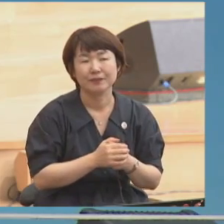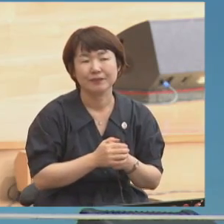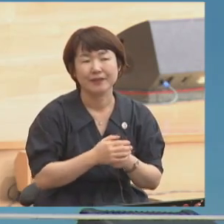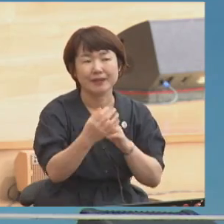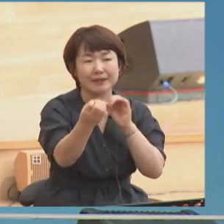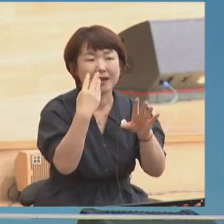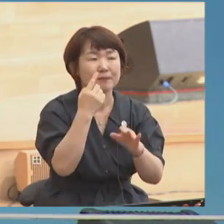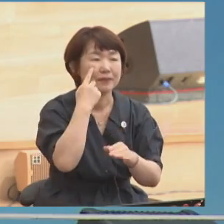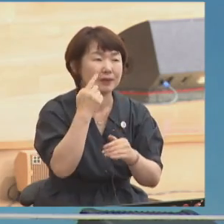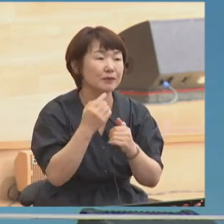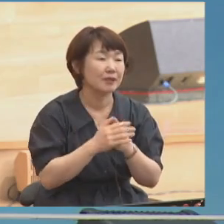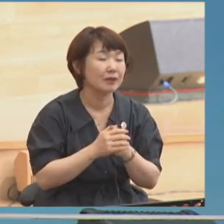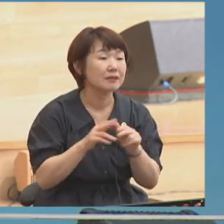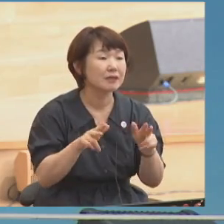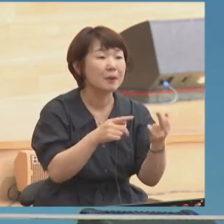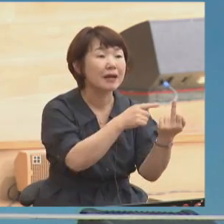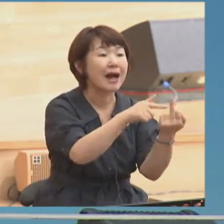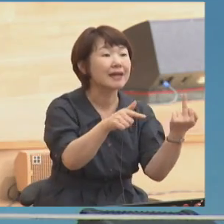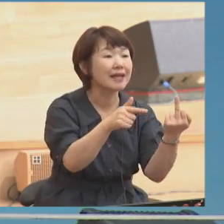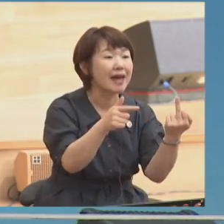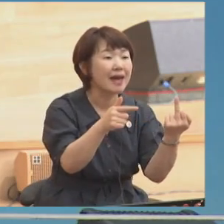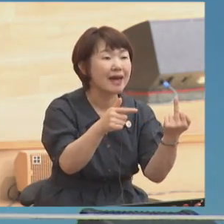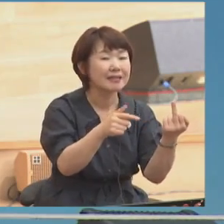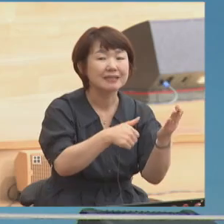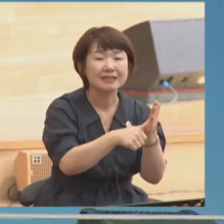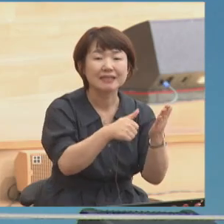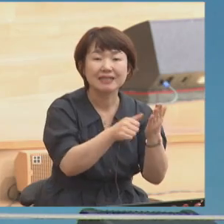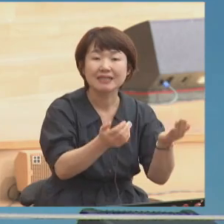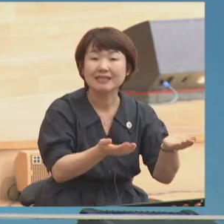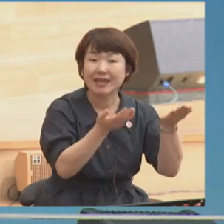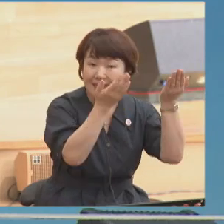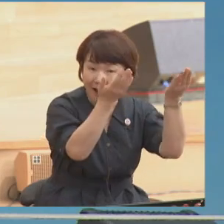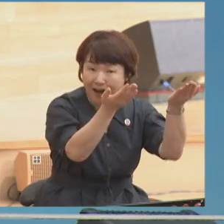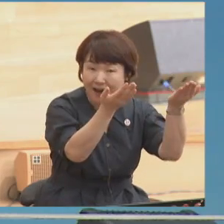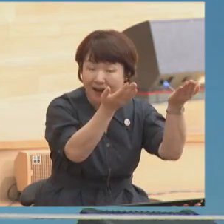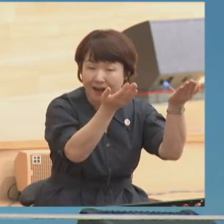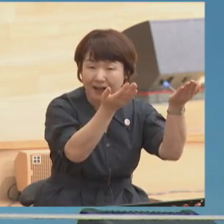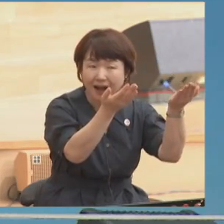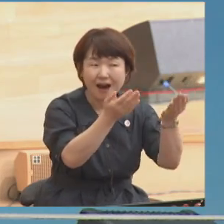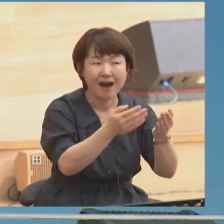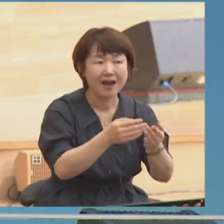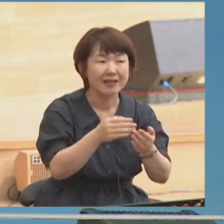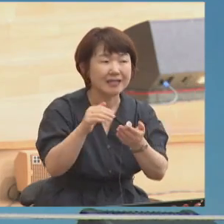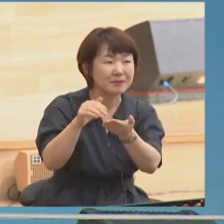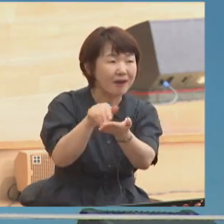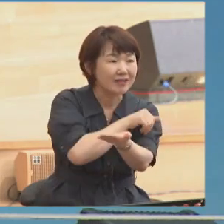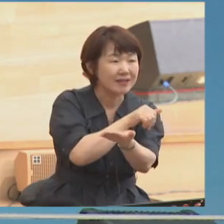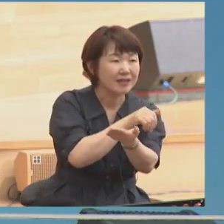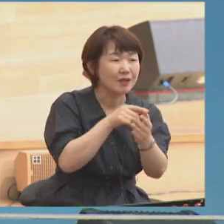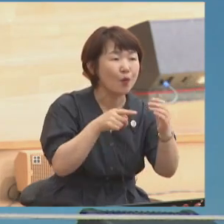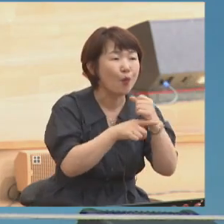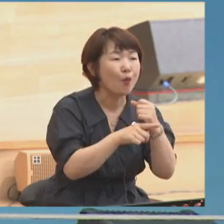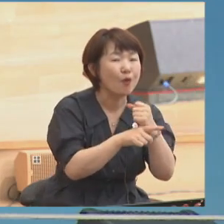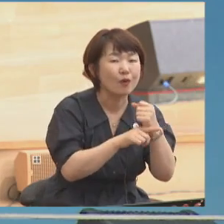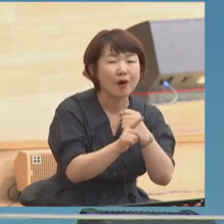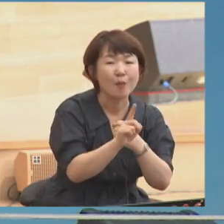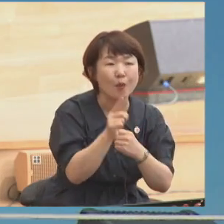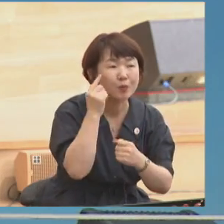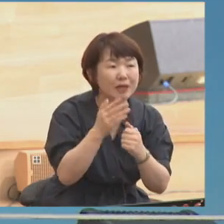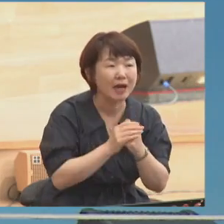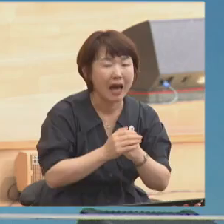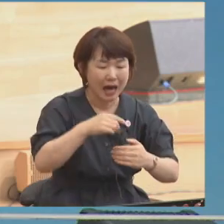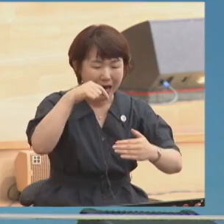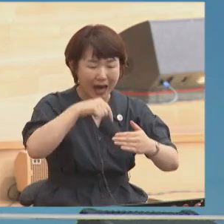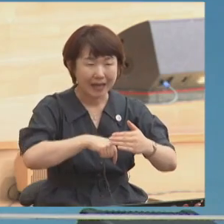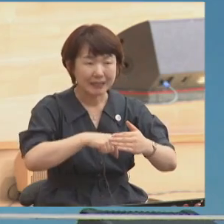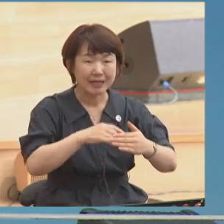보세요. 지금 이 가인의 제사가 거절된 원인이 어디에 있는 겁니까? 저 밖에 있는